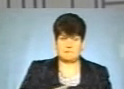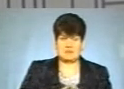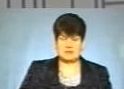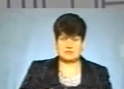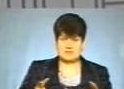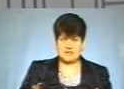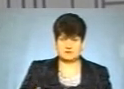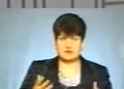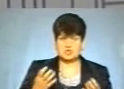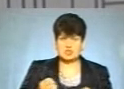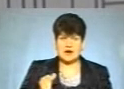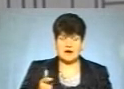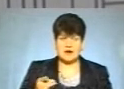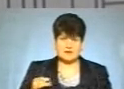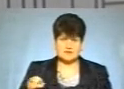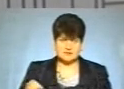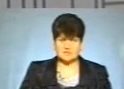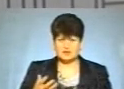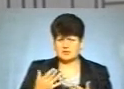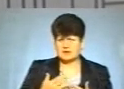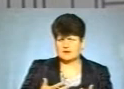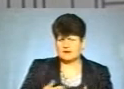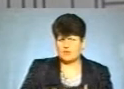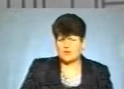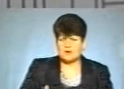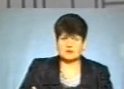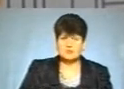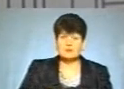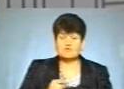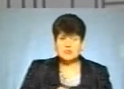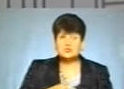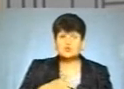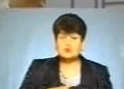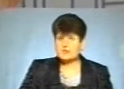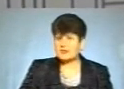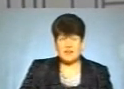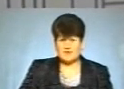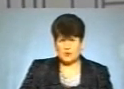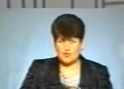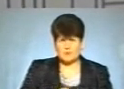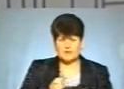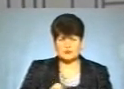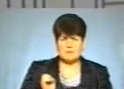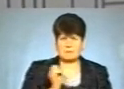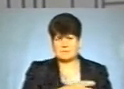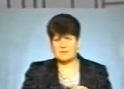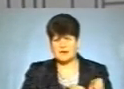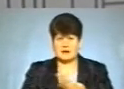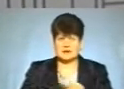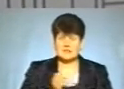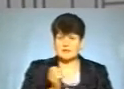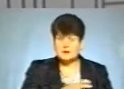міністерства, декілька ще агентств і ще декілька уповноважених органів. І вони, зрозуміло, їх не виконують, вони просто перекидають один на одне.